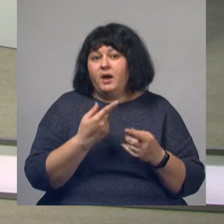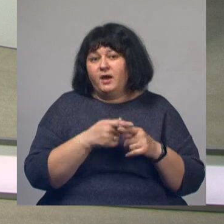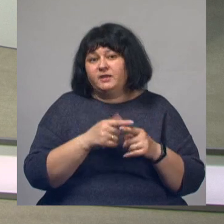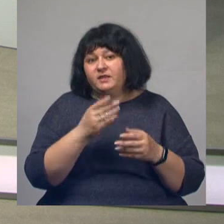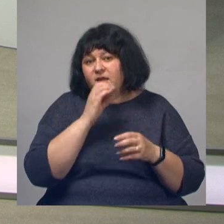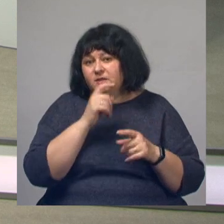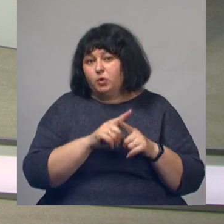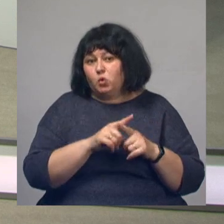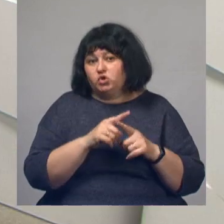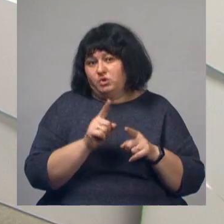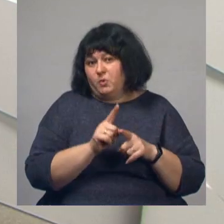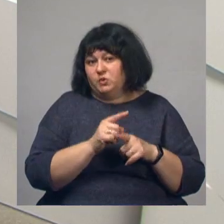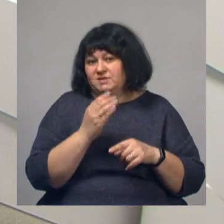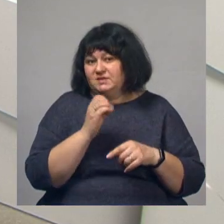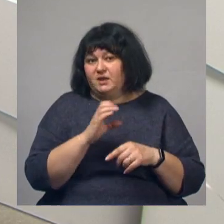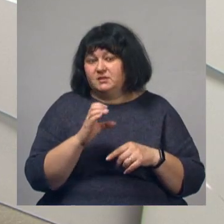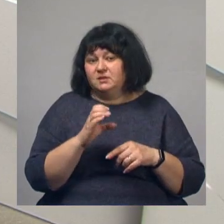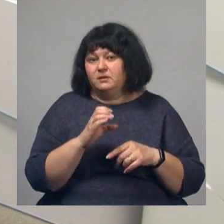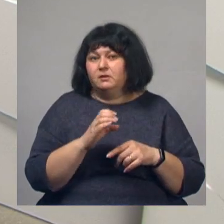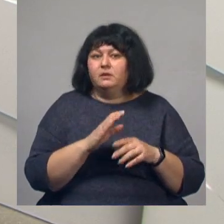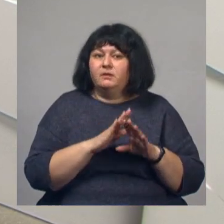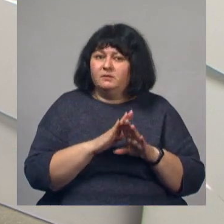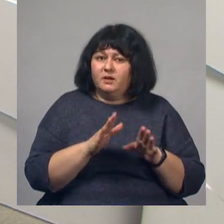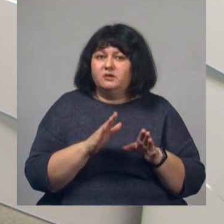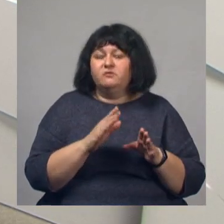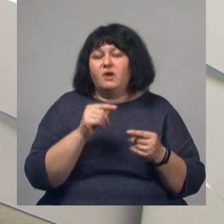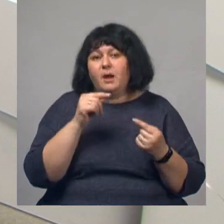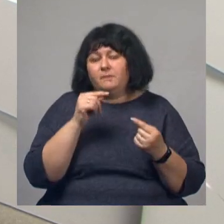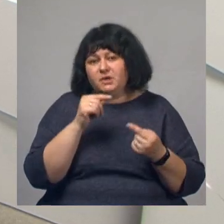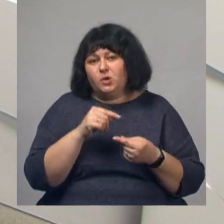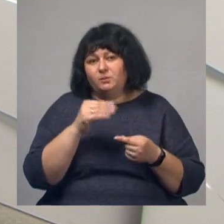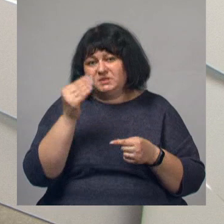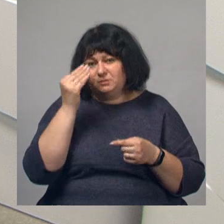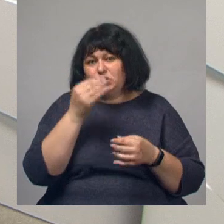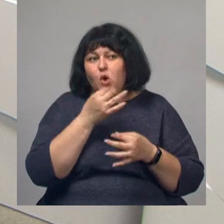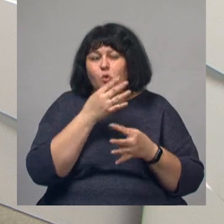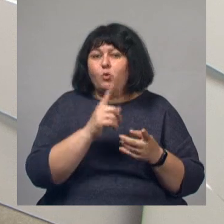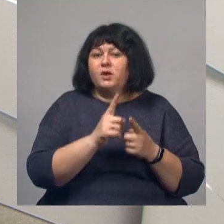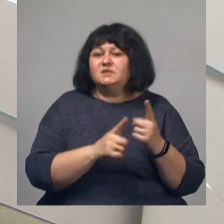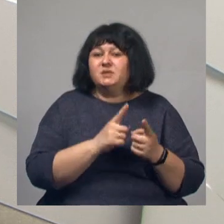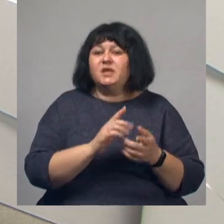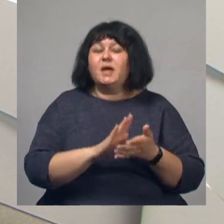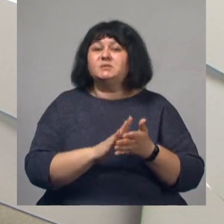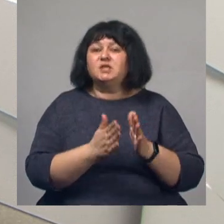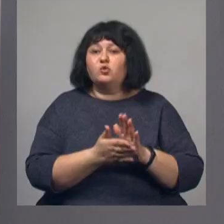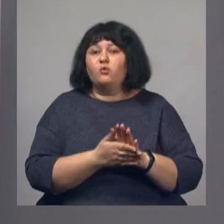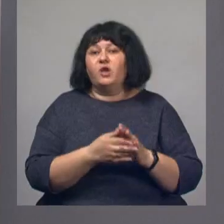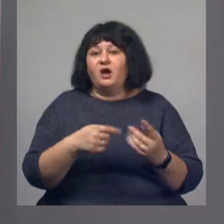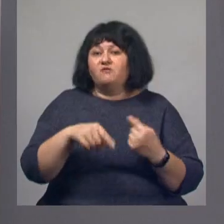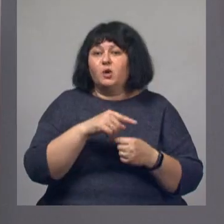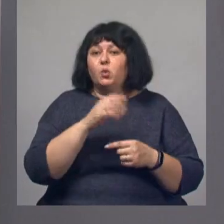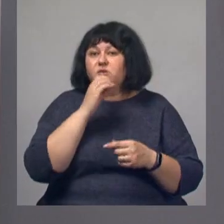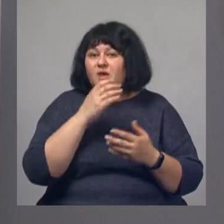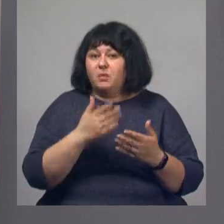Или это мы себе придумываем? Нет, в определенном смысле, и, конечно, любое изменение обстановки вокруг собаки, то есть